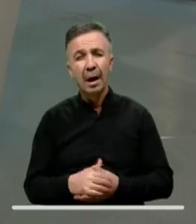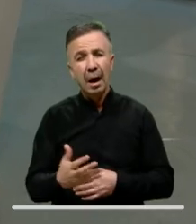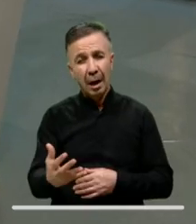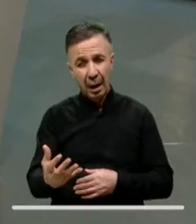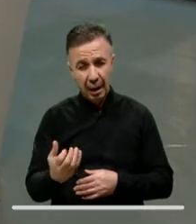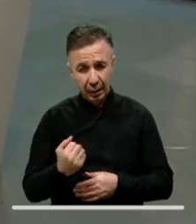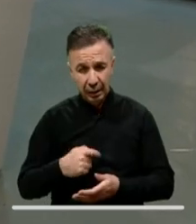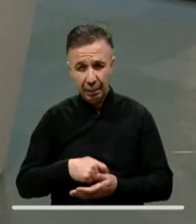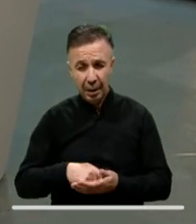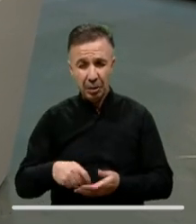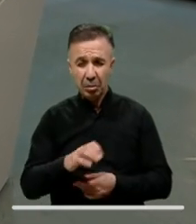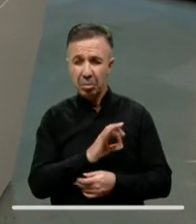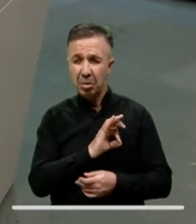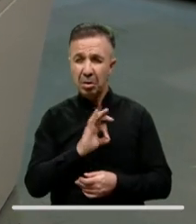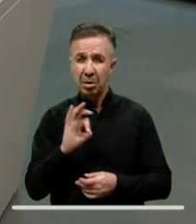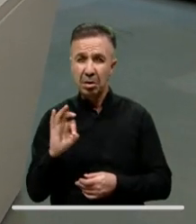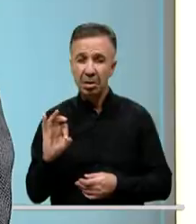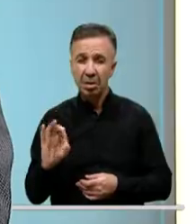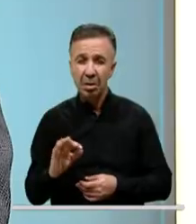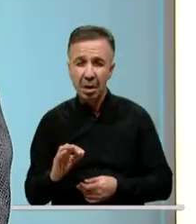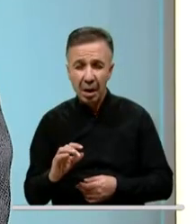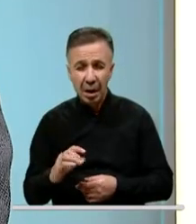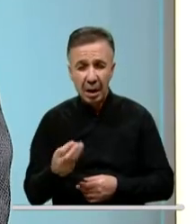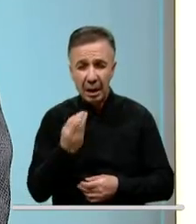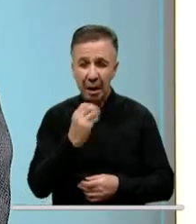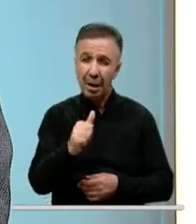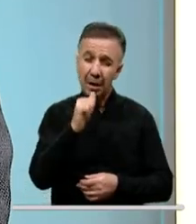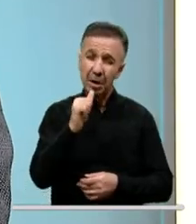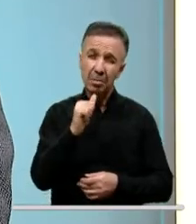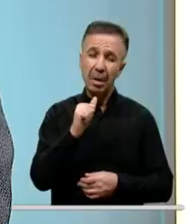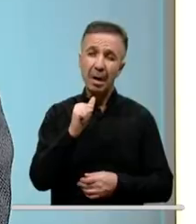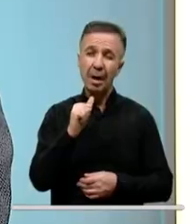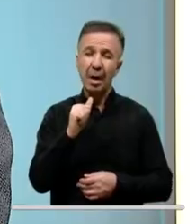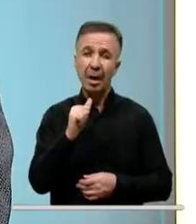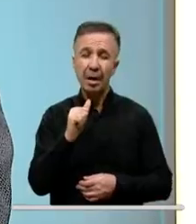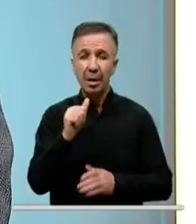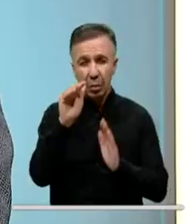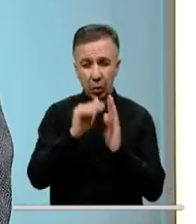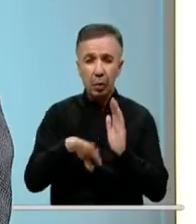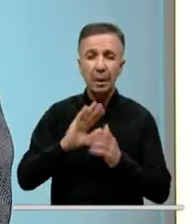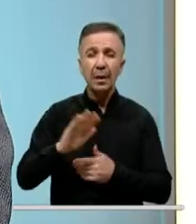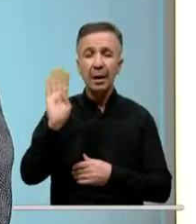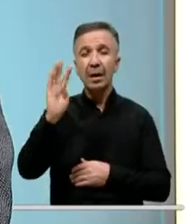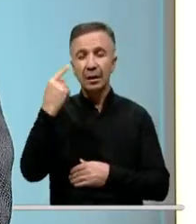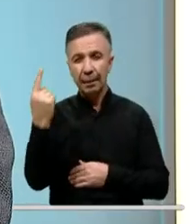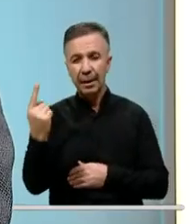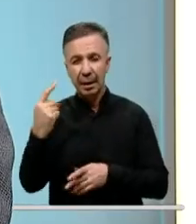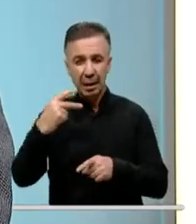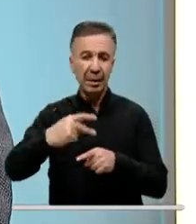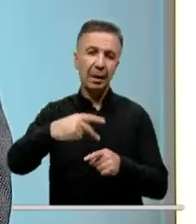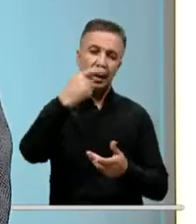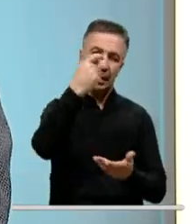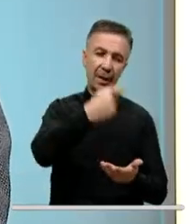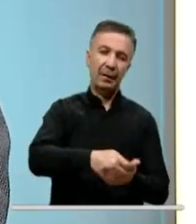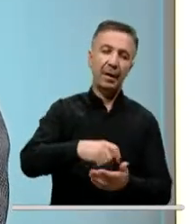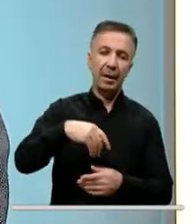maaşın hiç temel ihtiyaç falan filan çıkarım yapmadan 40'ta birini zekat olarak verir. Ondan